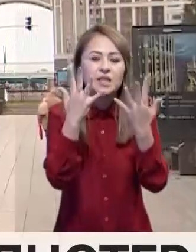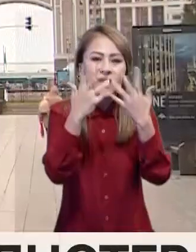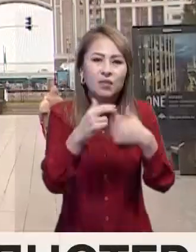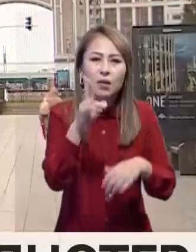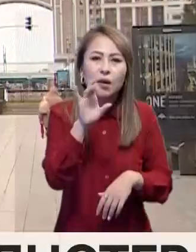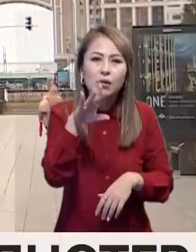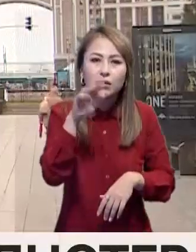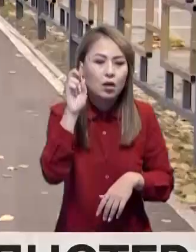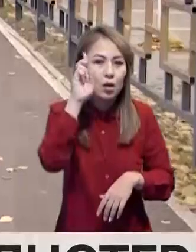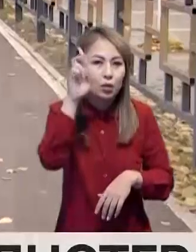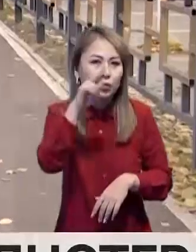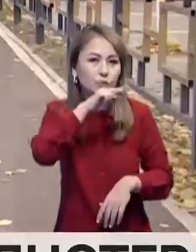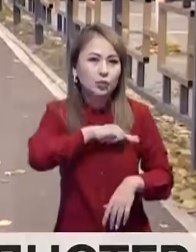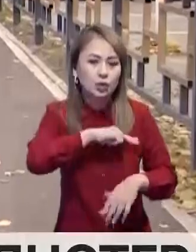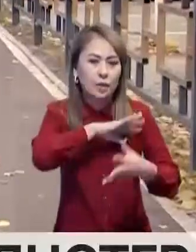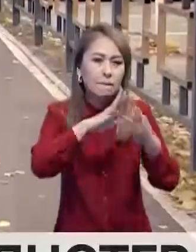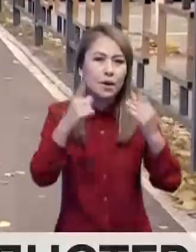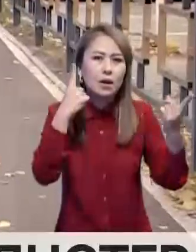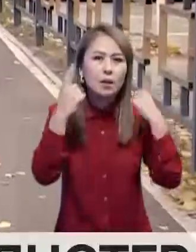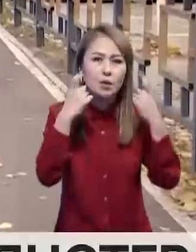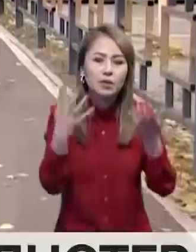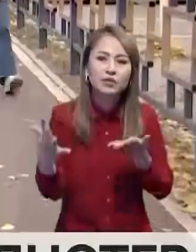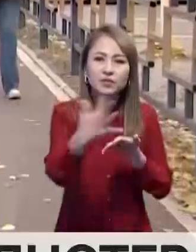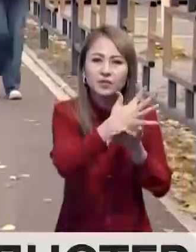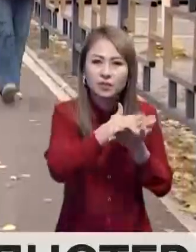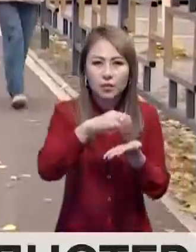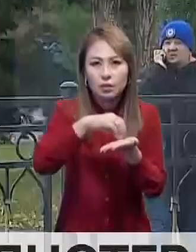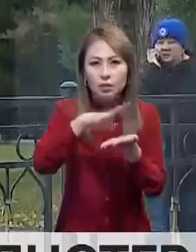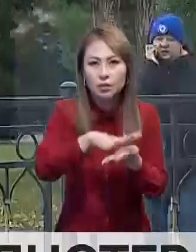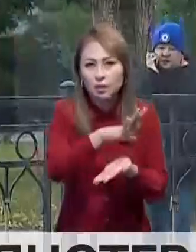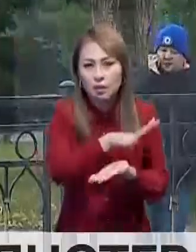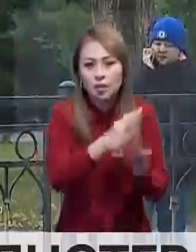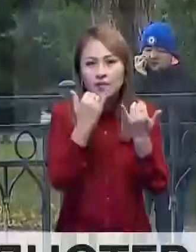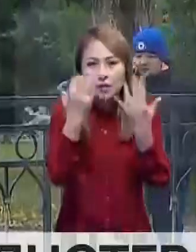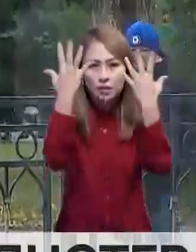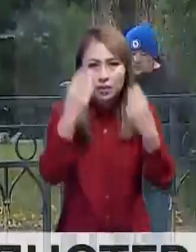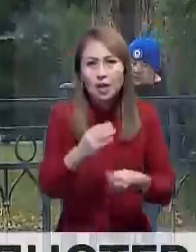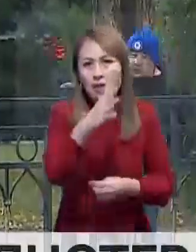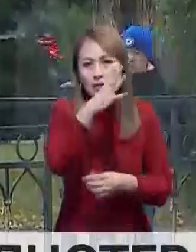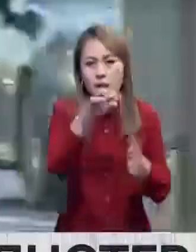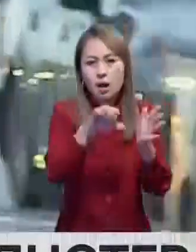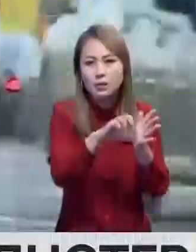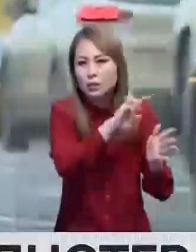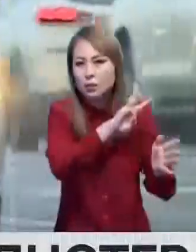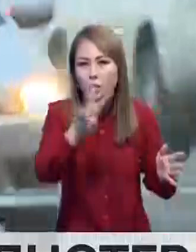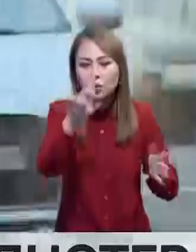карта мемлекеттік органдардың барлық ақпараттық жүйесіндегі деректер негізінде қалыптасады. Бүгінгі таңда онда 6